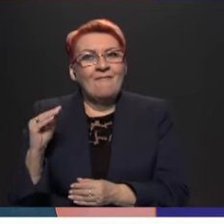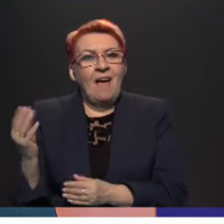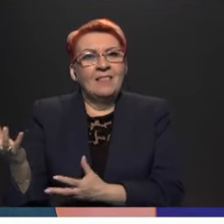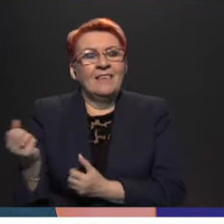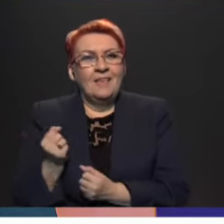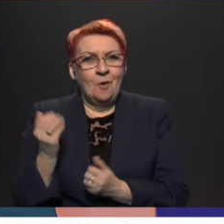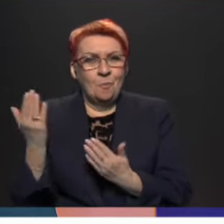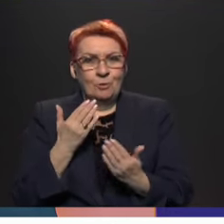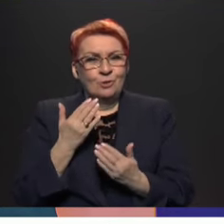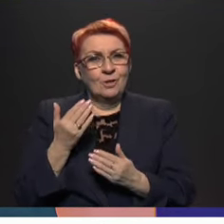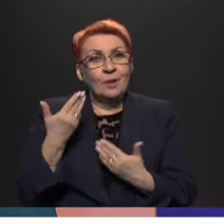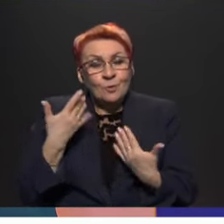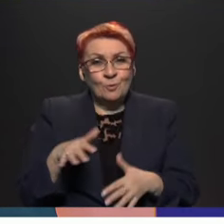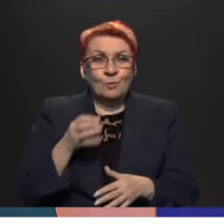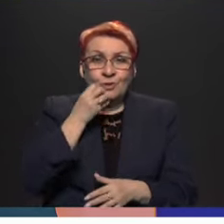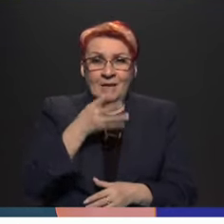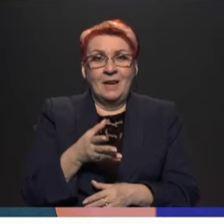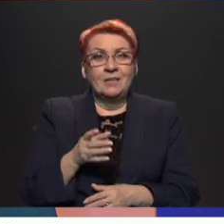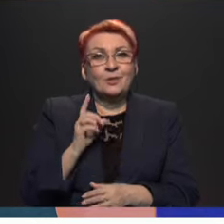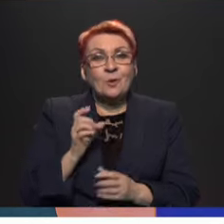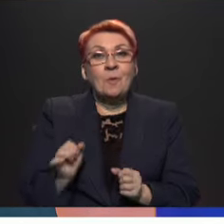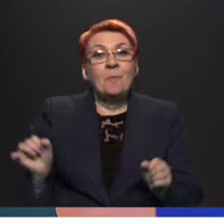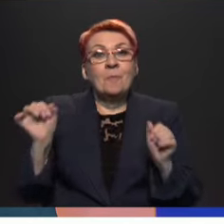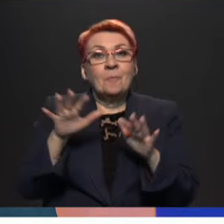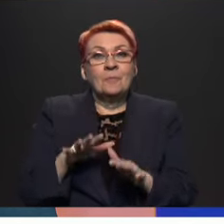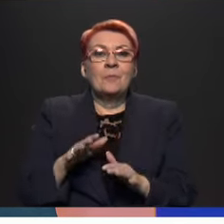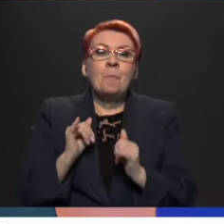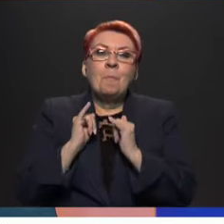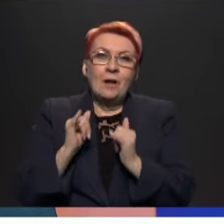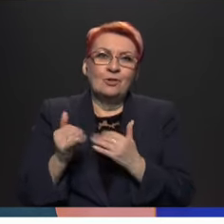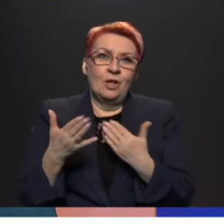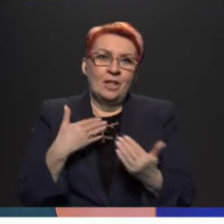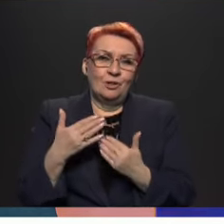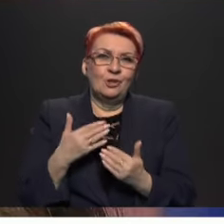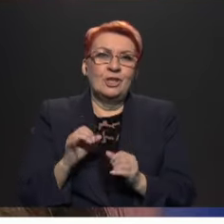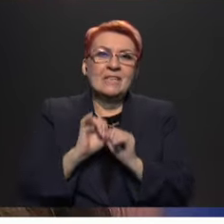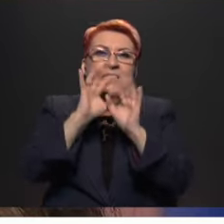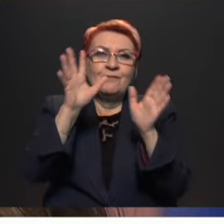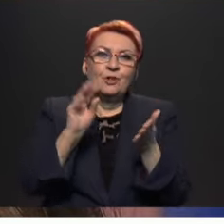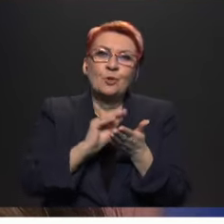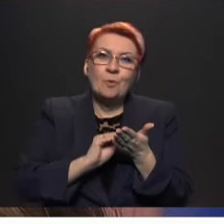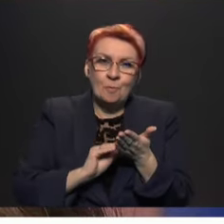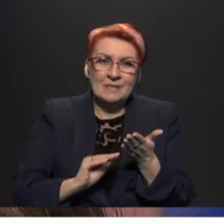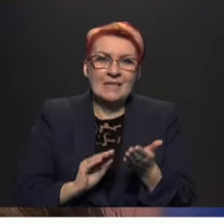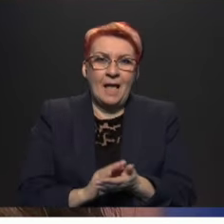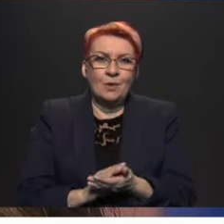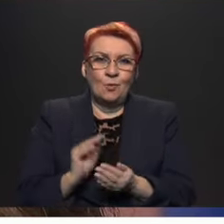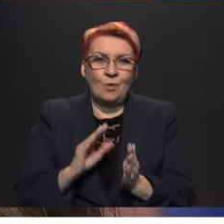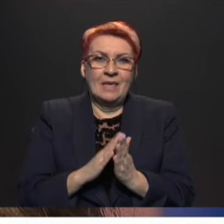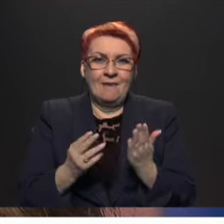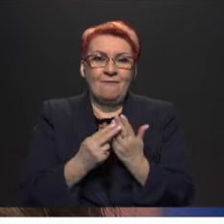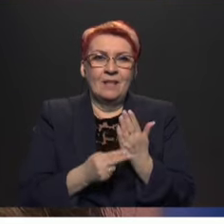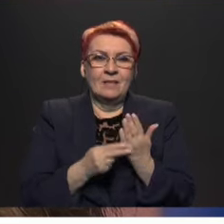Но все-таки благословляется почтительное отношение к Священному Писанию.